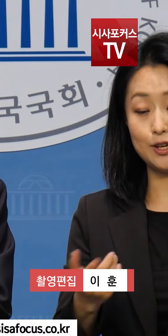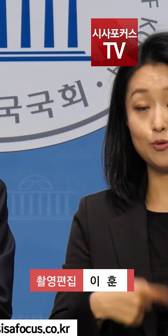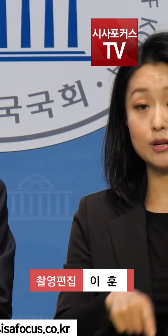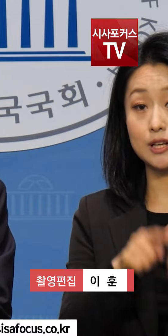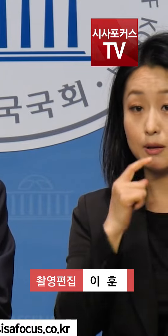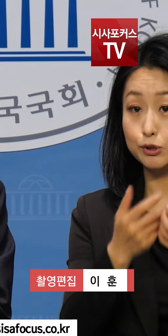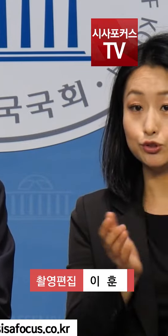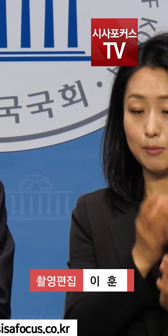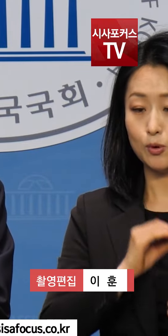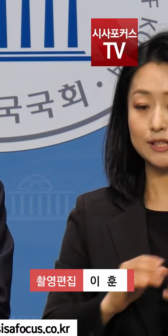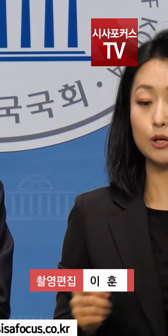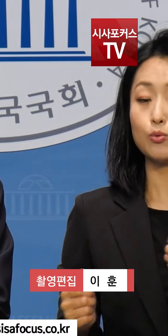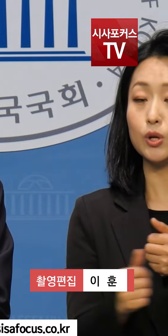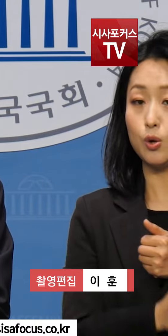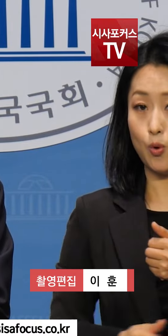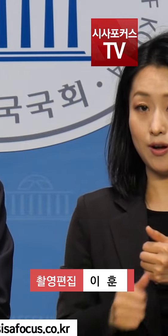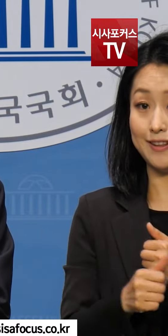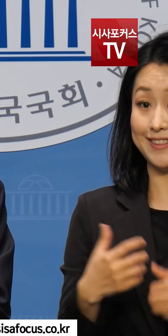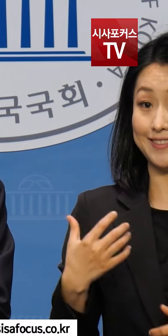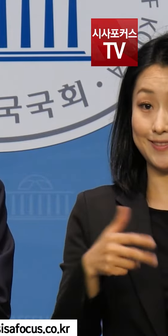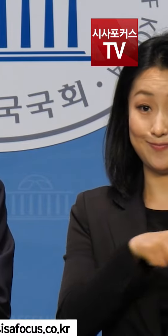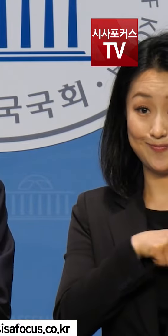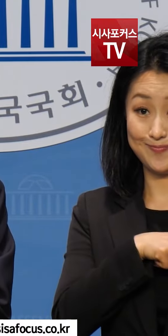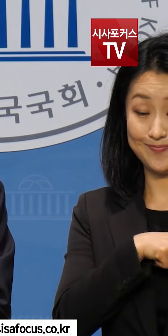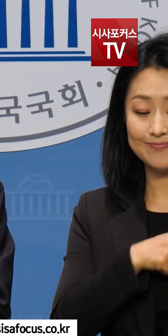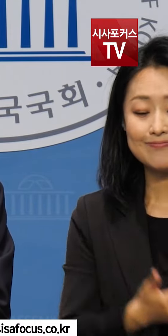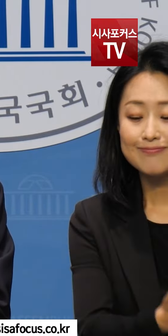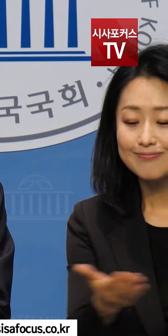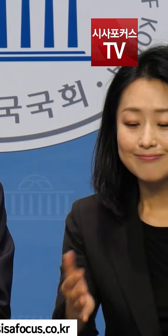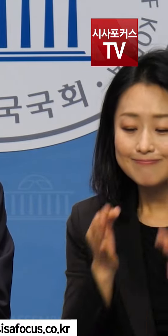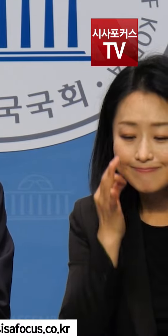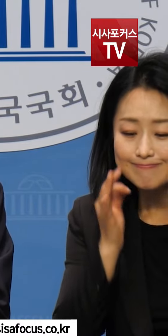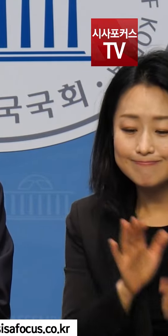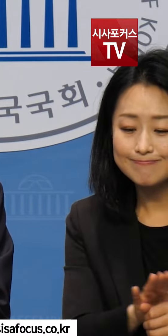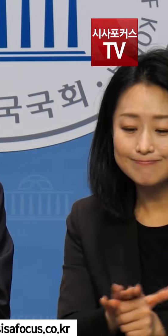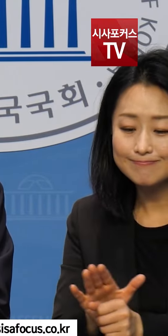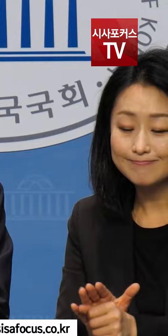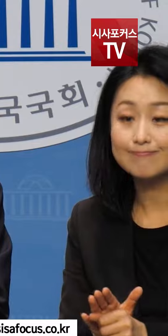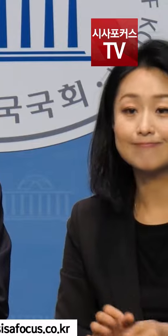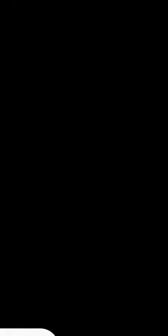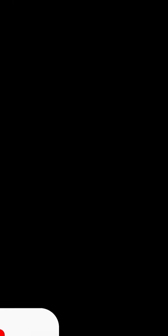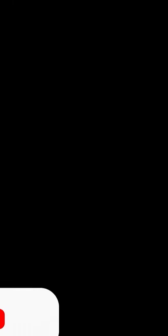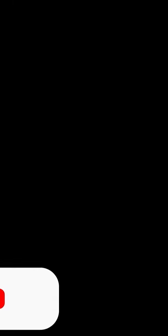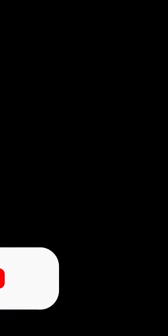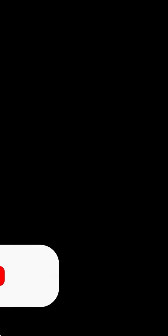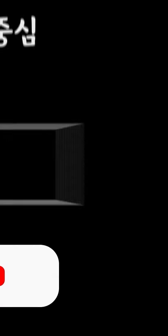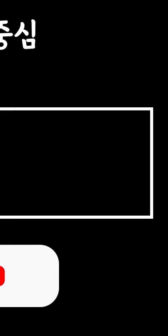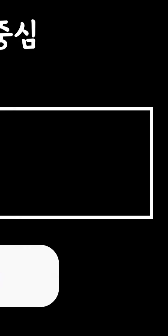더불어민주당 보건복지위원들은 지속적인 노력을 기울이겠습니다.